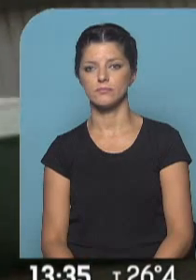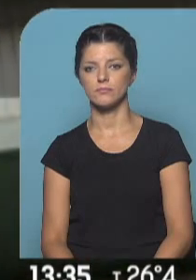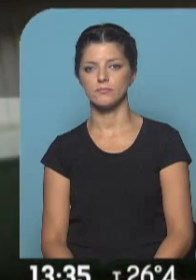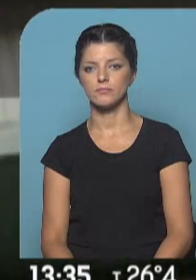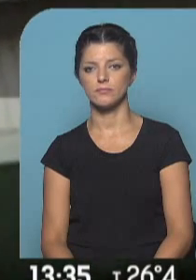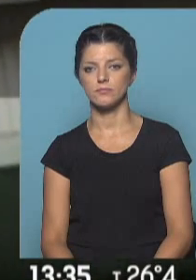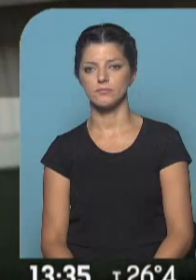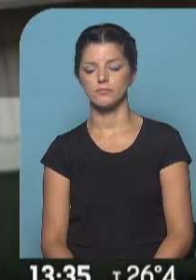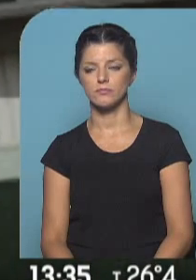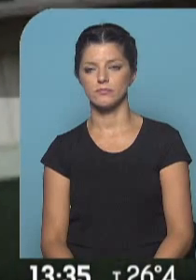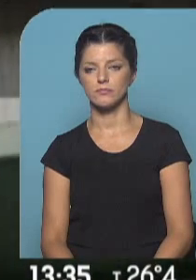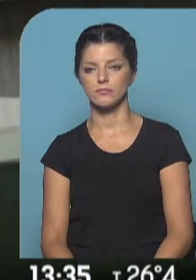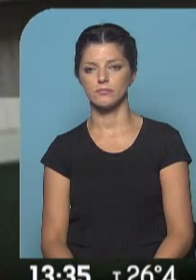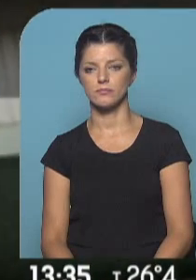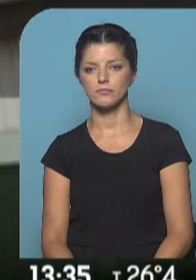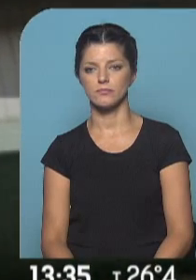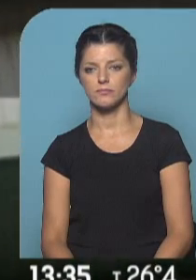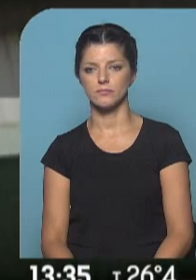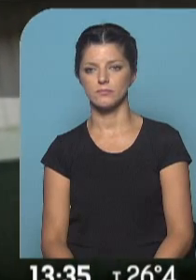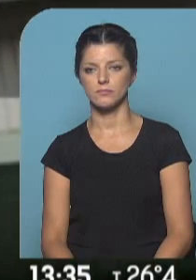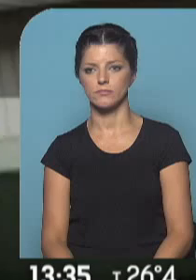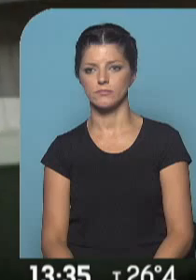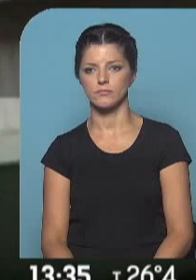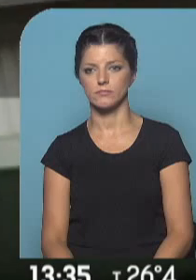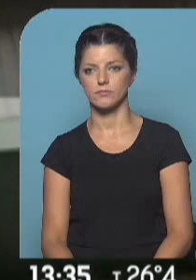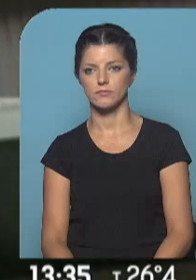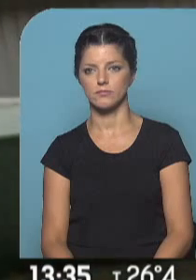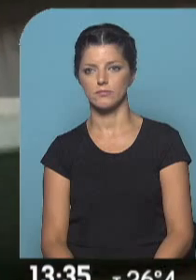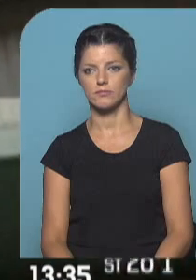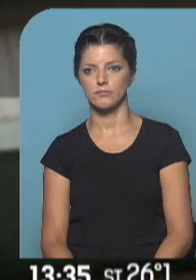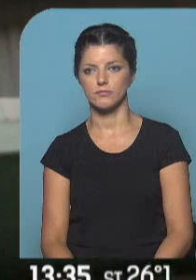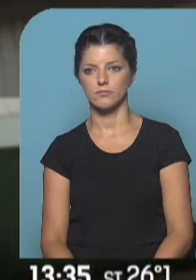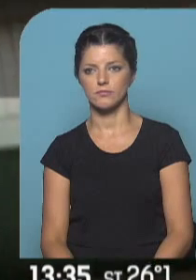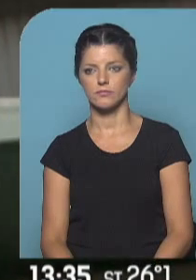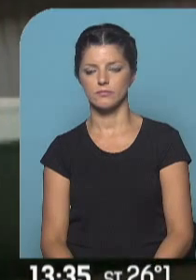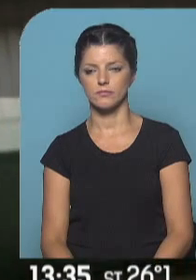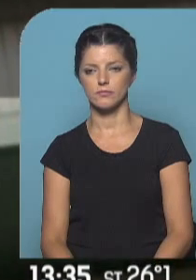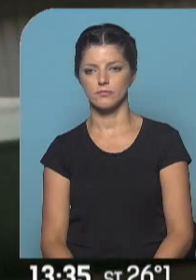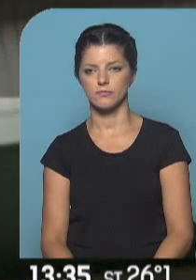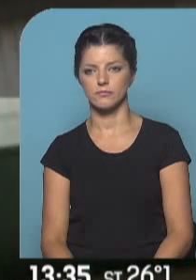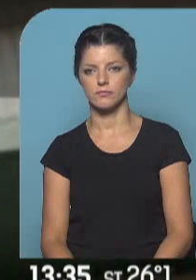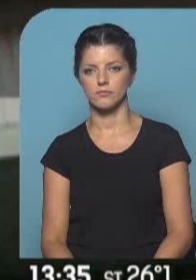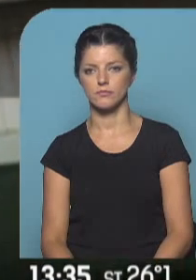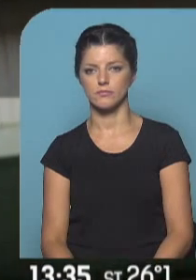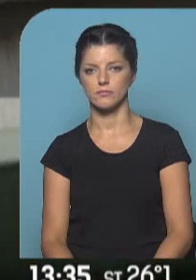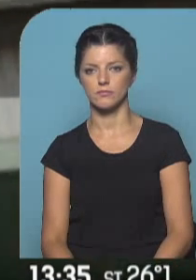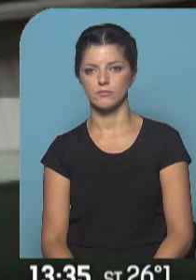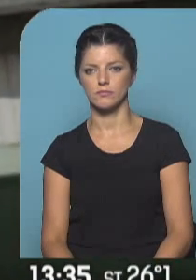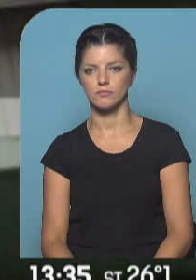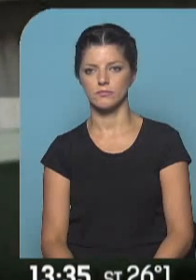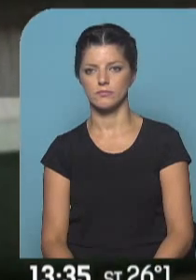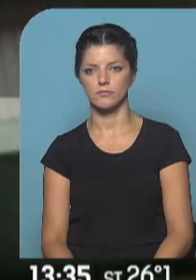Не допустите беспредел, не допустите дальнейшего воровства. Порошенко и его